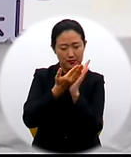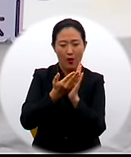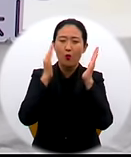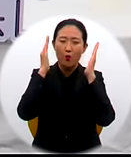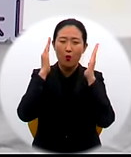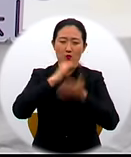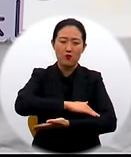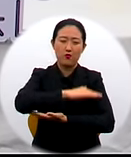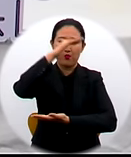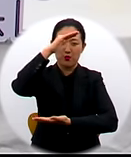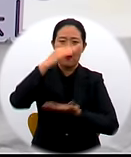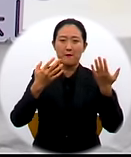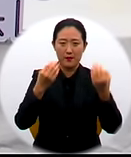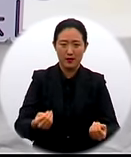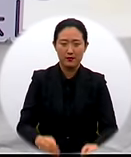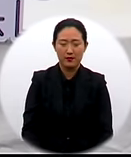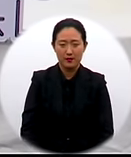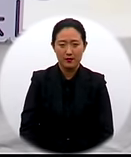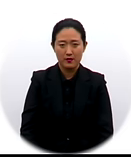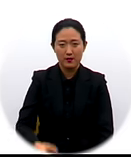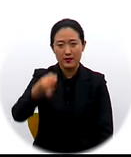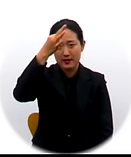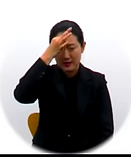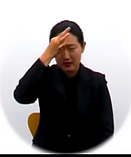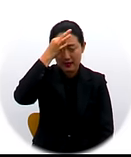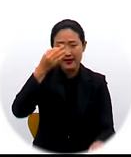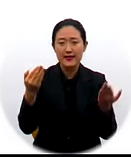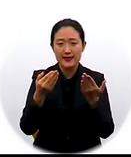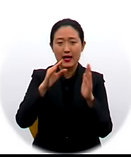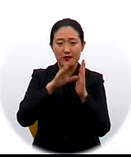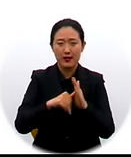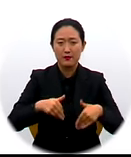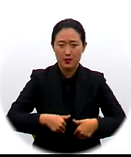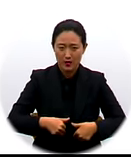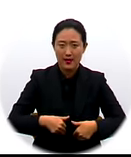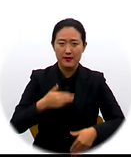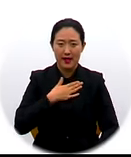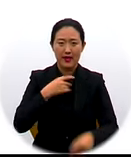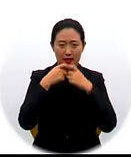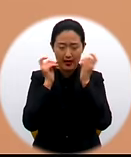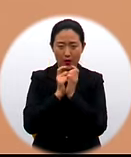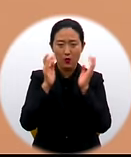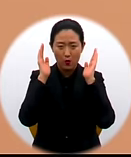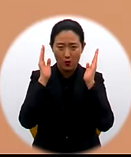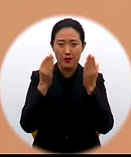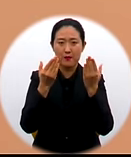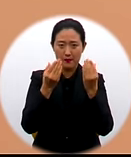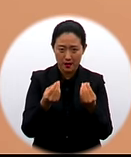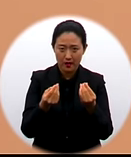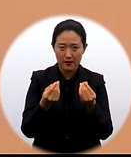거죠. 기술은 그 직무를 수행하는 데 필요한 그리고 개인이 학습한 어떤 방법론 그리고 우리가 흔히